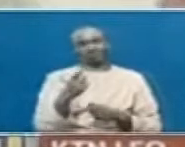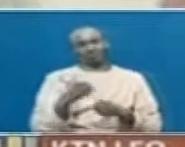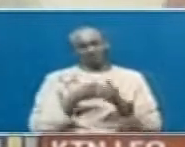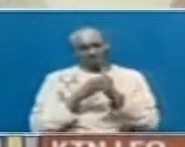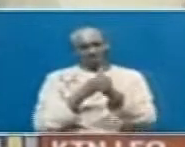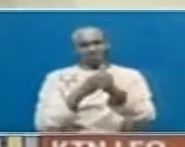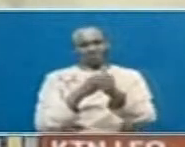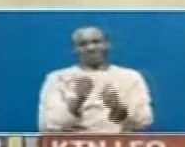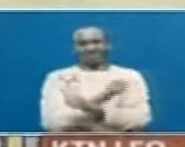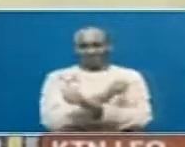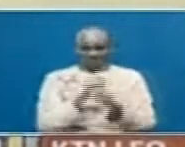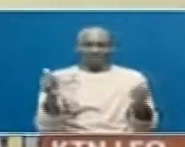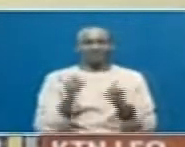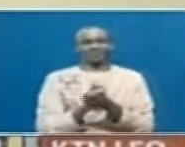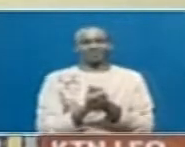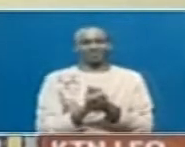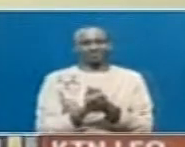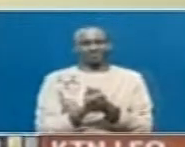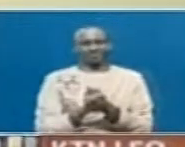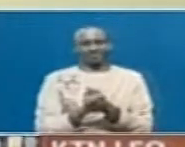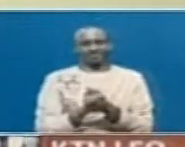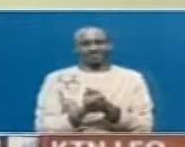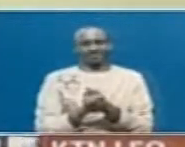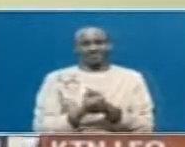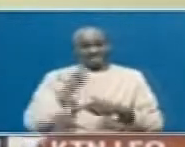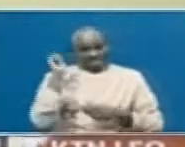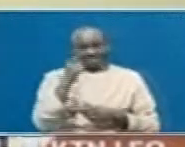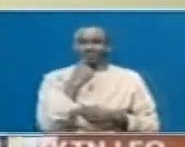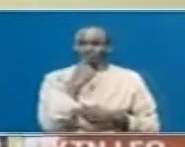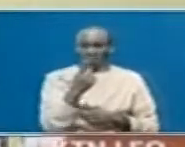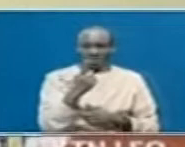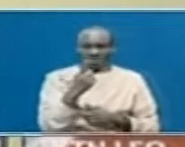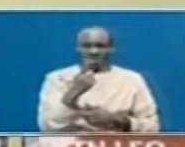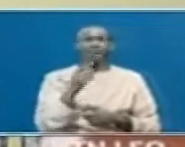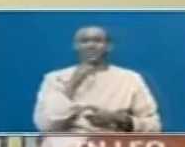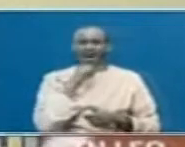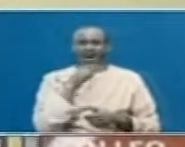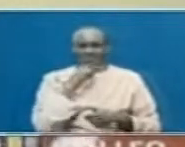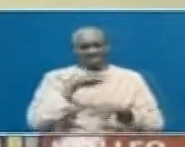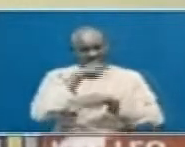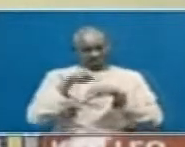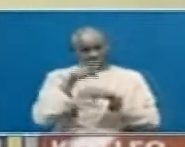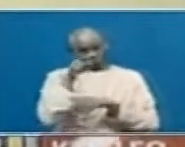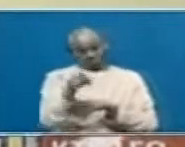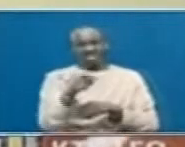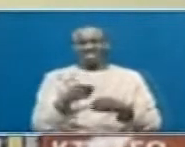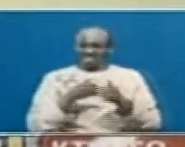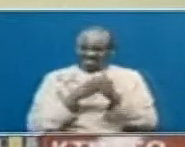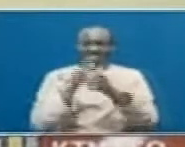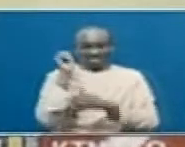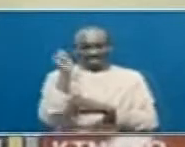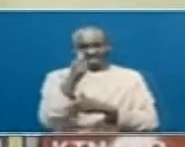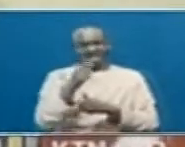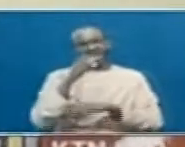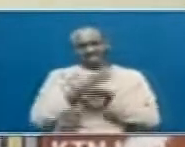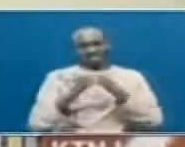wetu, unaongoza vyema. Rais Boy, Baba Taifa Kenya, ongoza